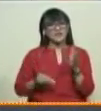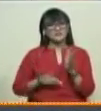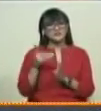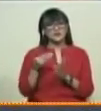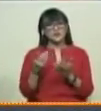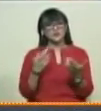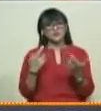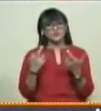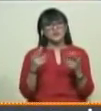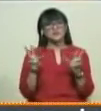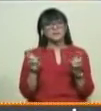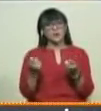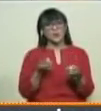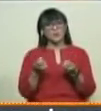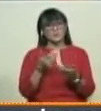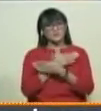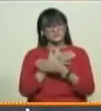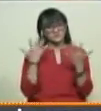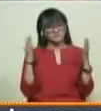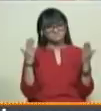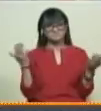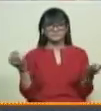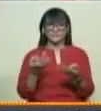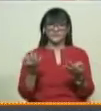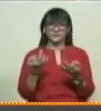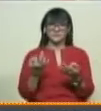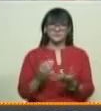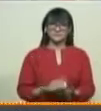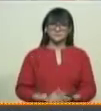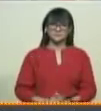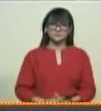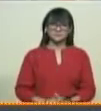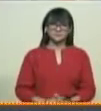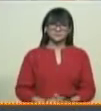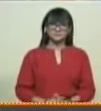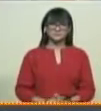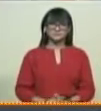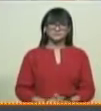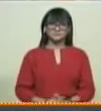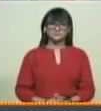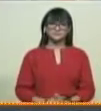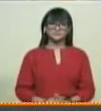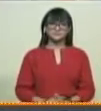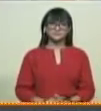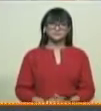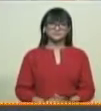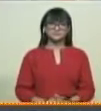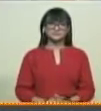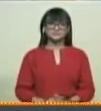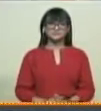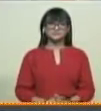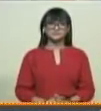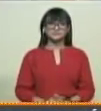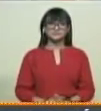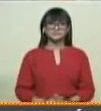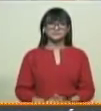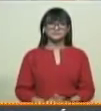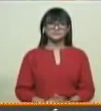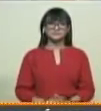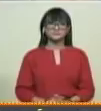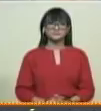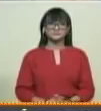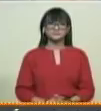relación económica. Los felicito. Bizim bakanlarımız veya bakanlar iki ülke